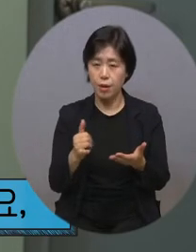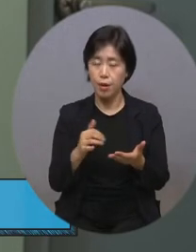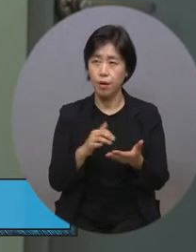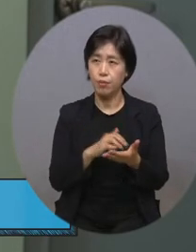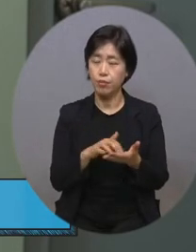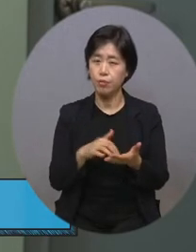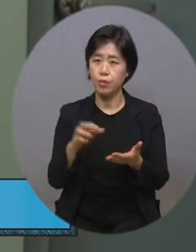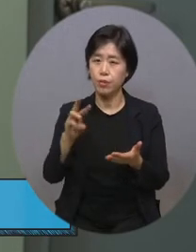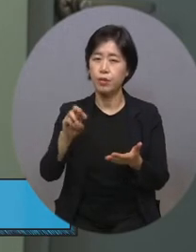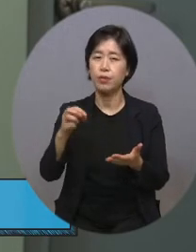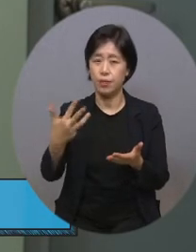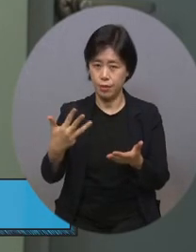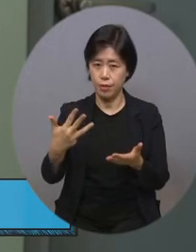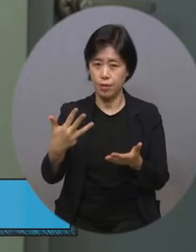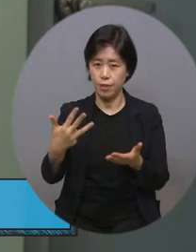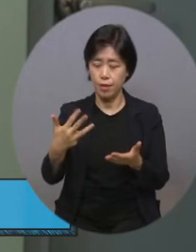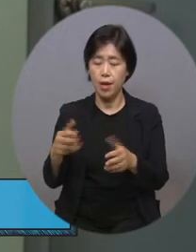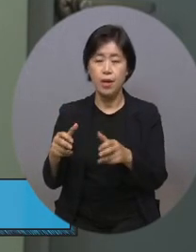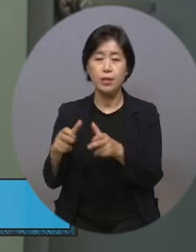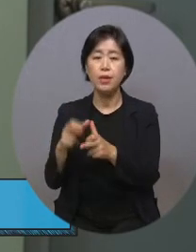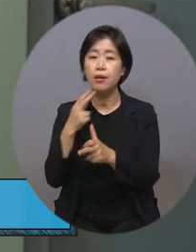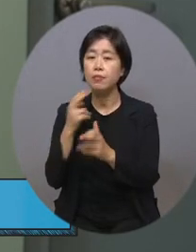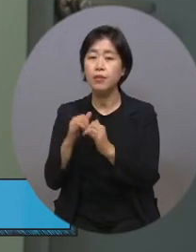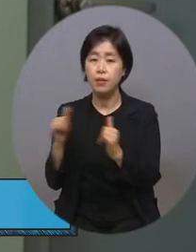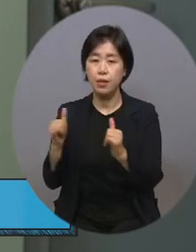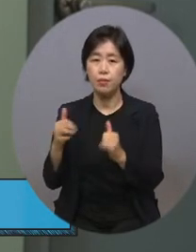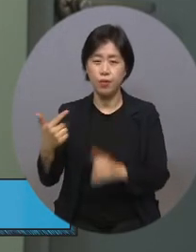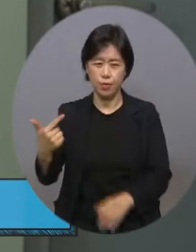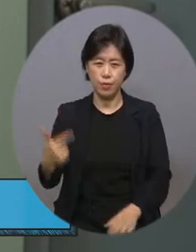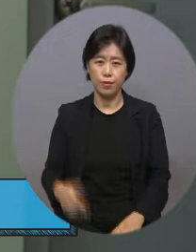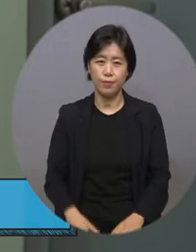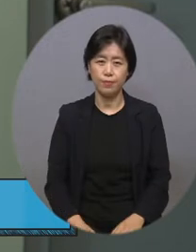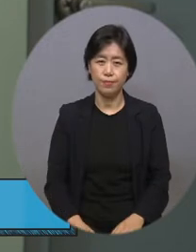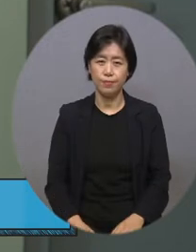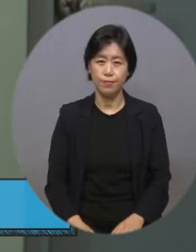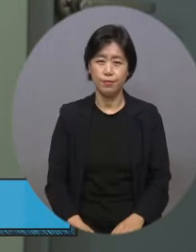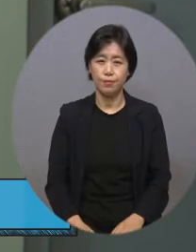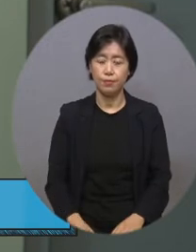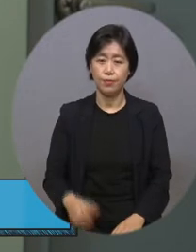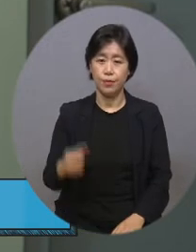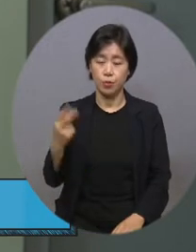네. 비장애인 직원은 6분이 계십니다. 아. 그리고